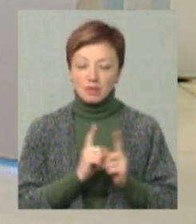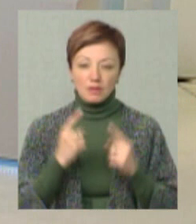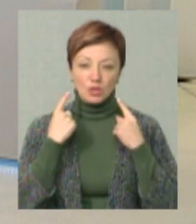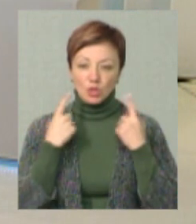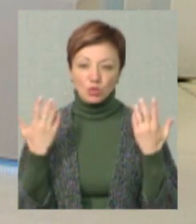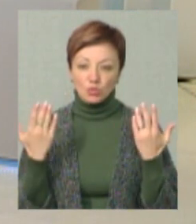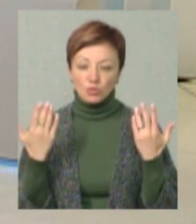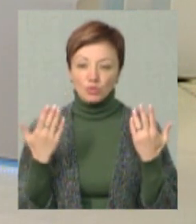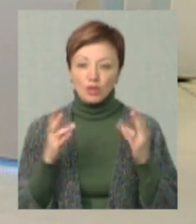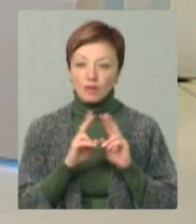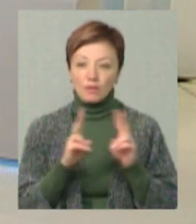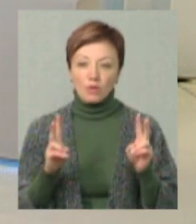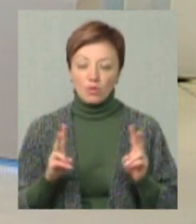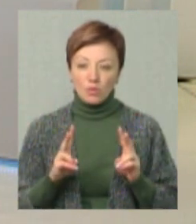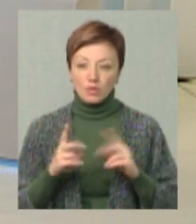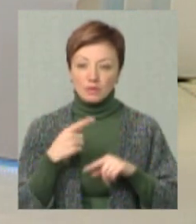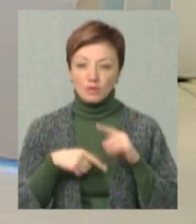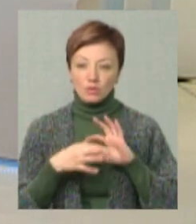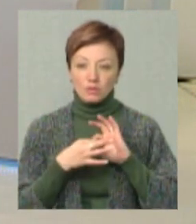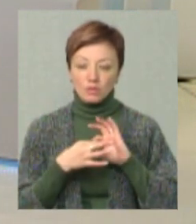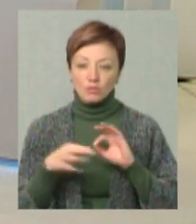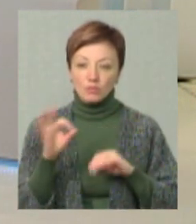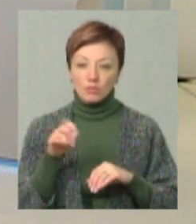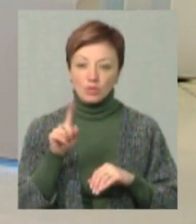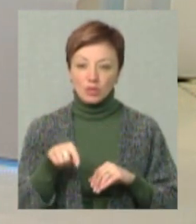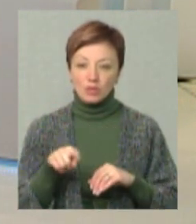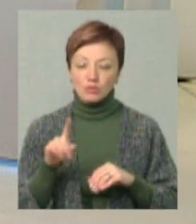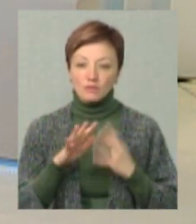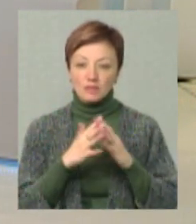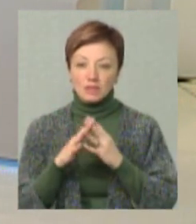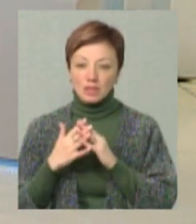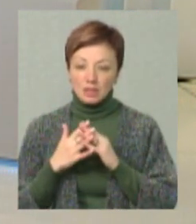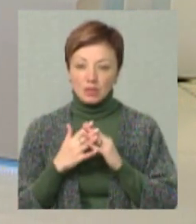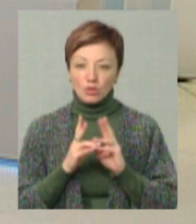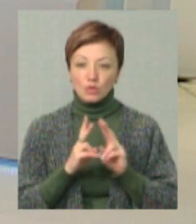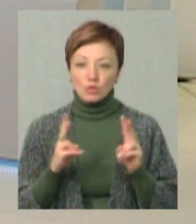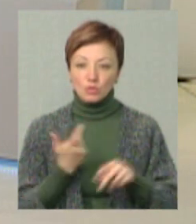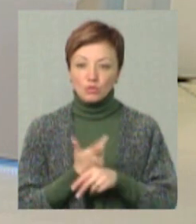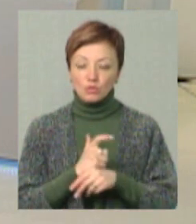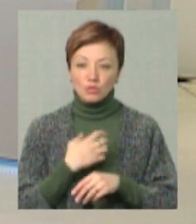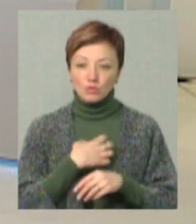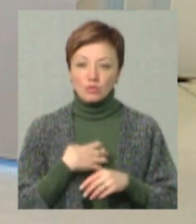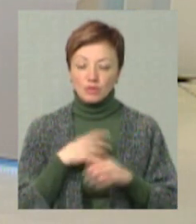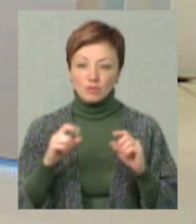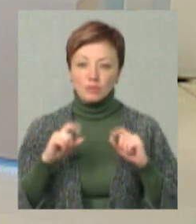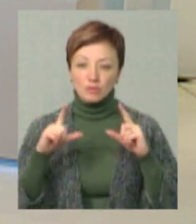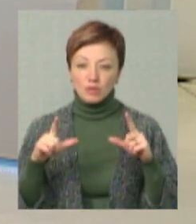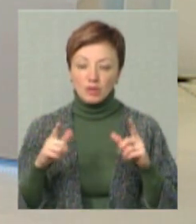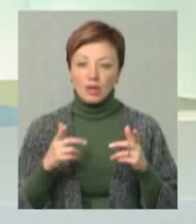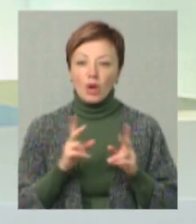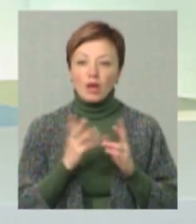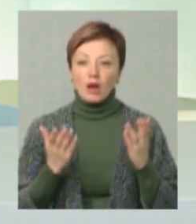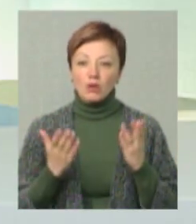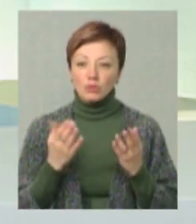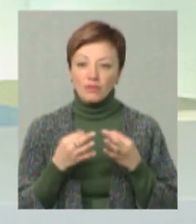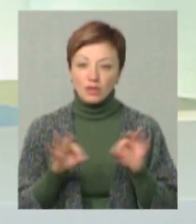ми не чули ні від кого зворотнього зв'язку, тому що у селах хтось дуже суттєво підняв ціни.